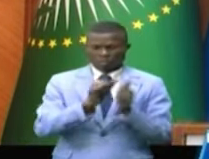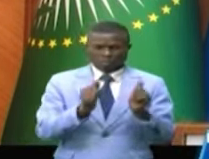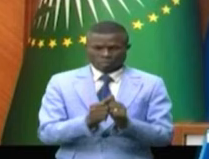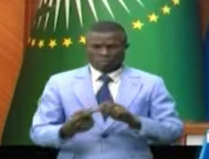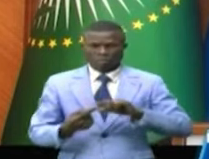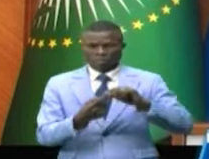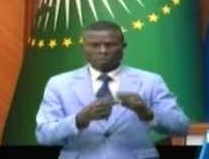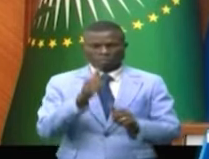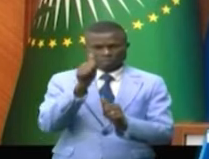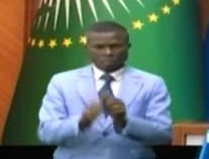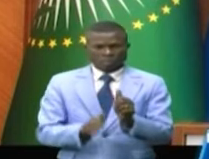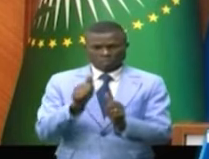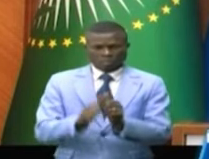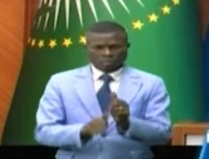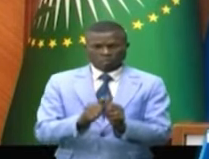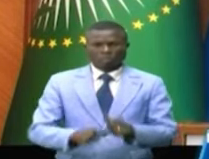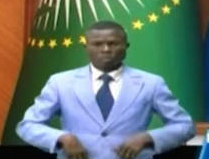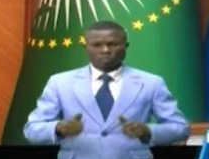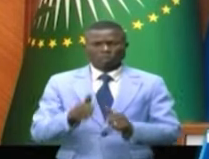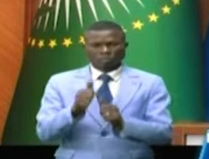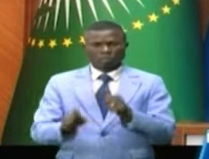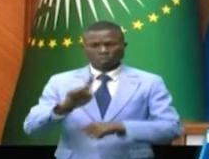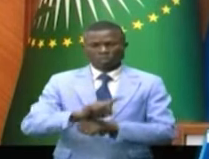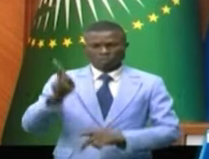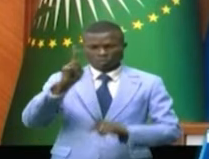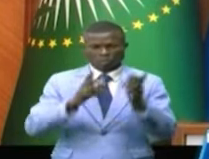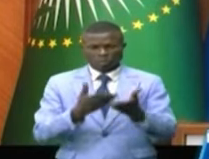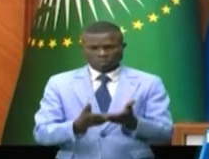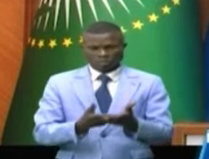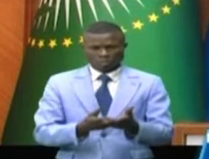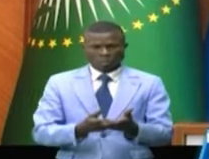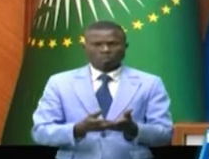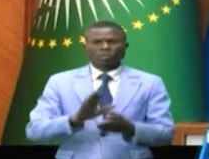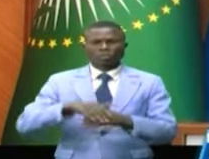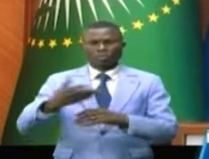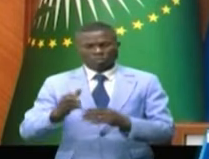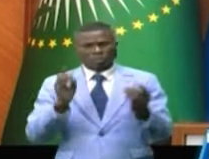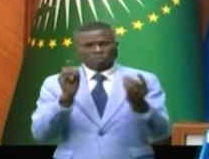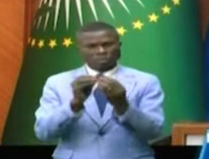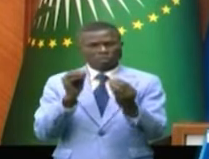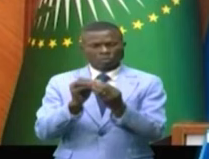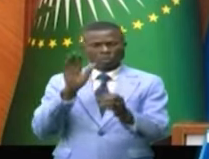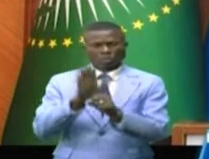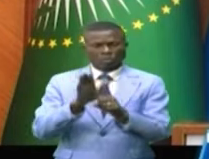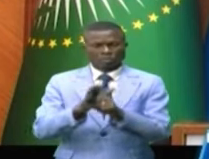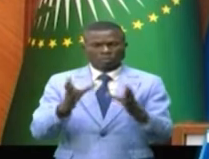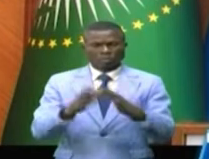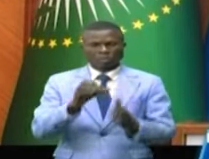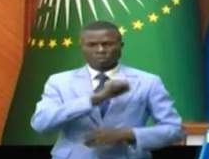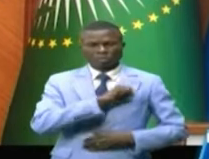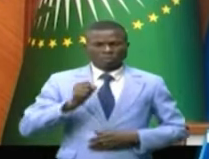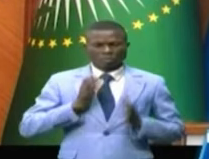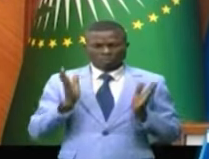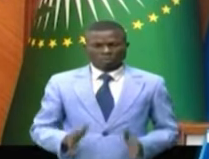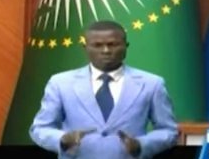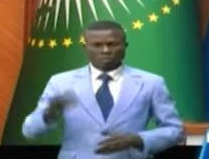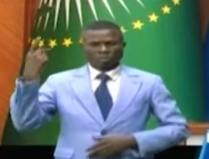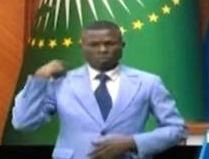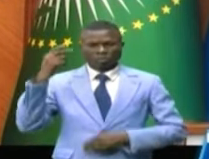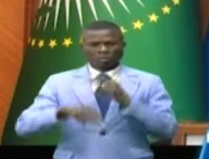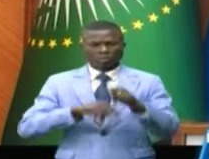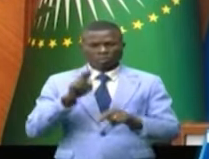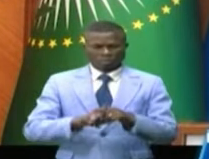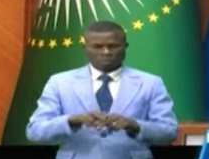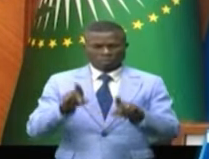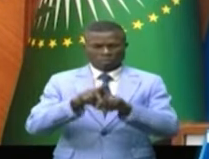le quotidien des populations sur terrain, et à la suite de plusieurs rencontres avec des sénateurs, des députés nationaux et